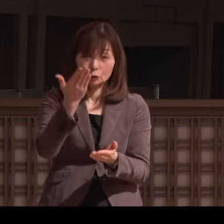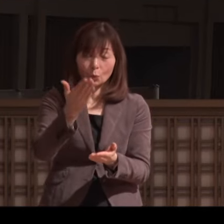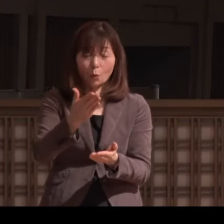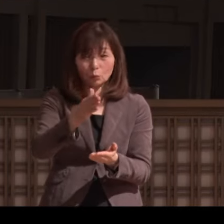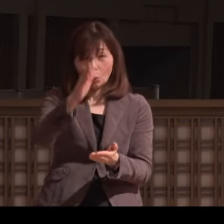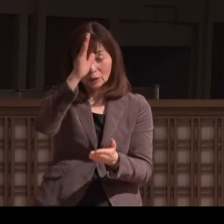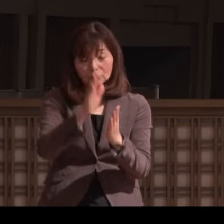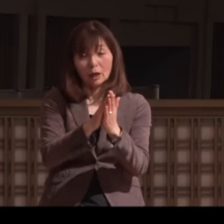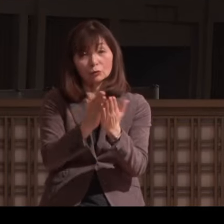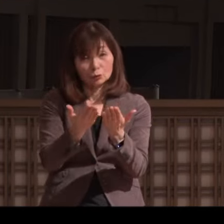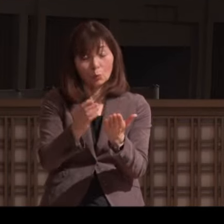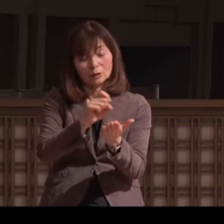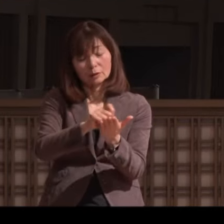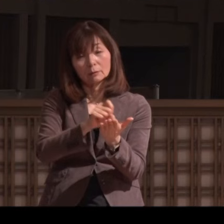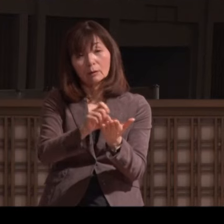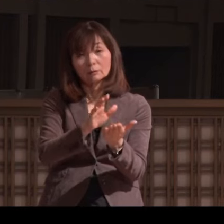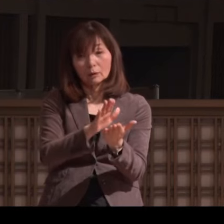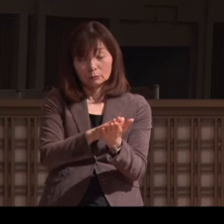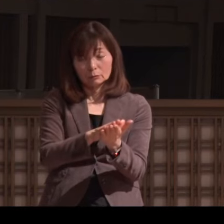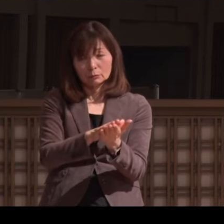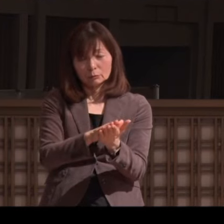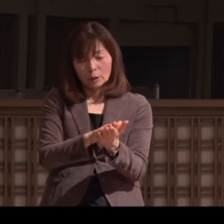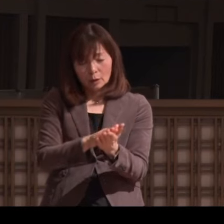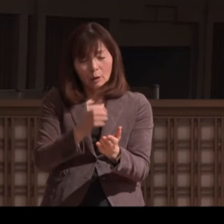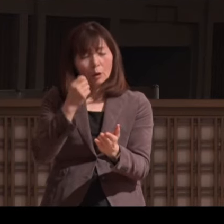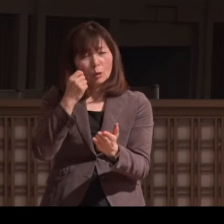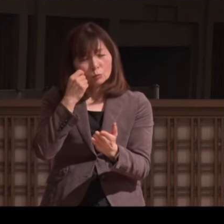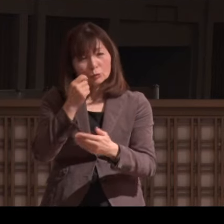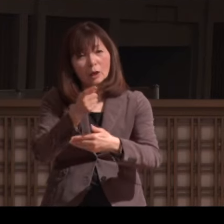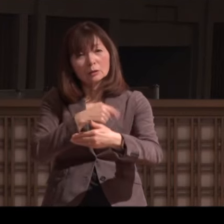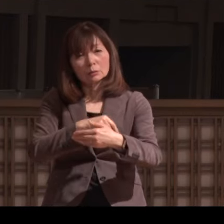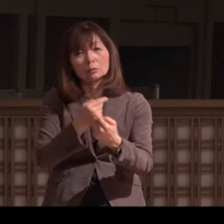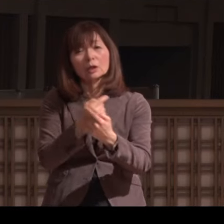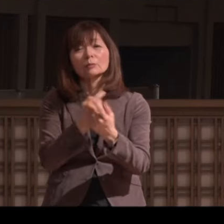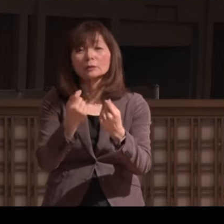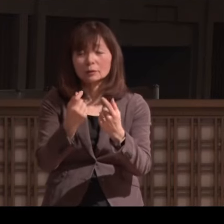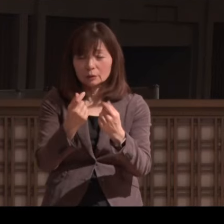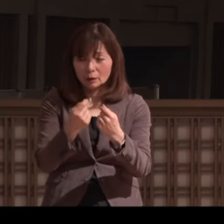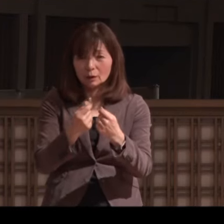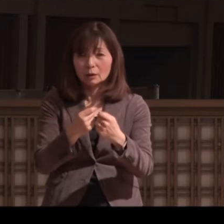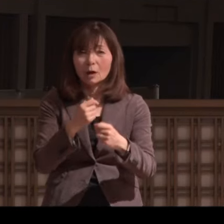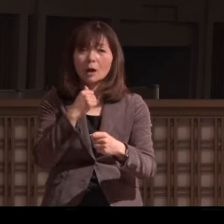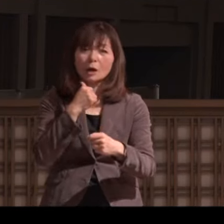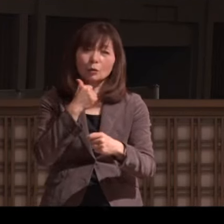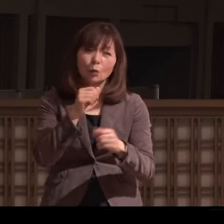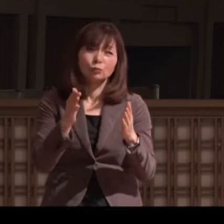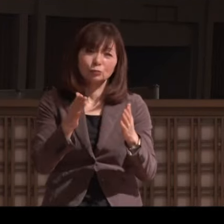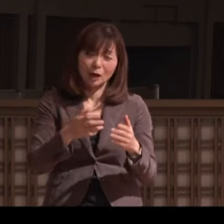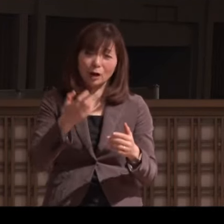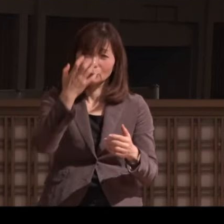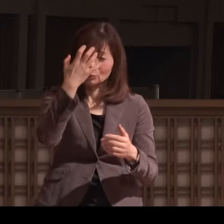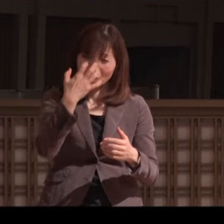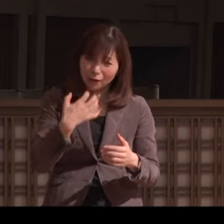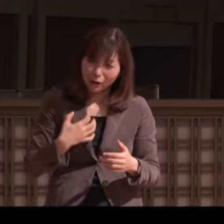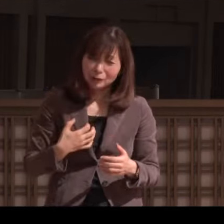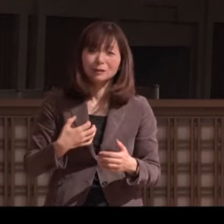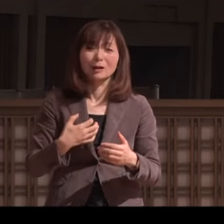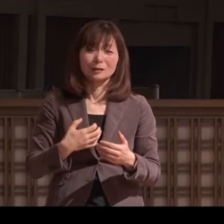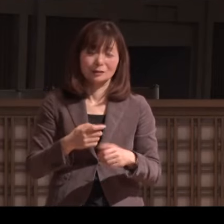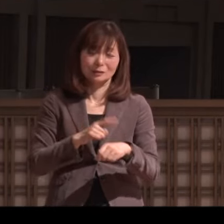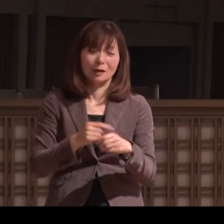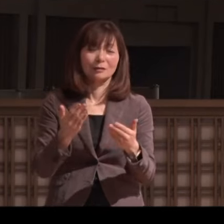書いてくれましただからちょっと難しい話になっちゃいましたね今僕5分間笑いのない時間を皆さんに過ごさせちゃったなすい